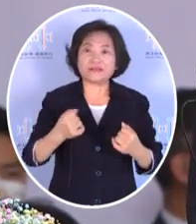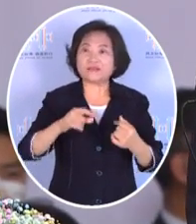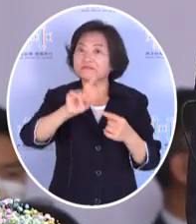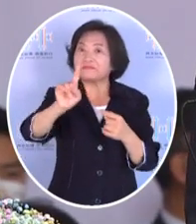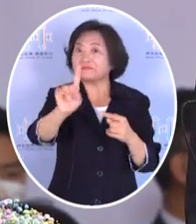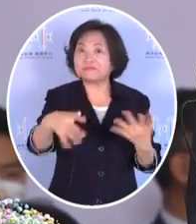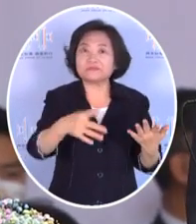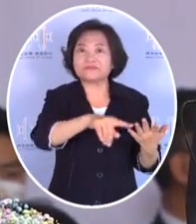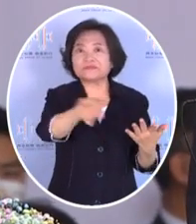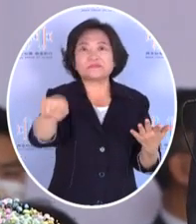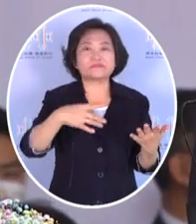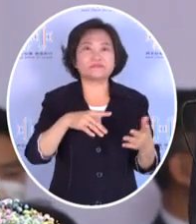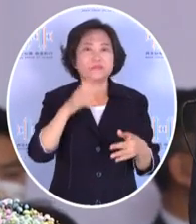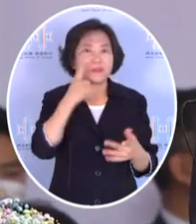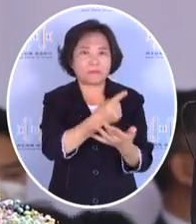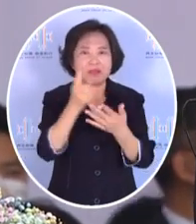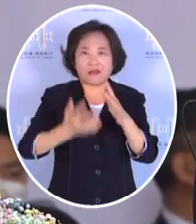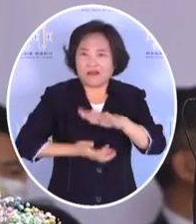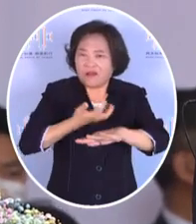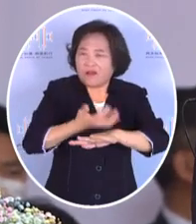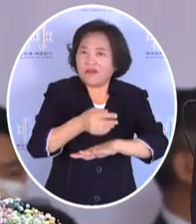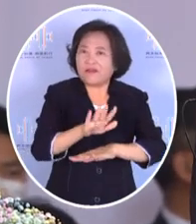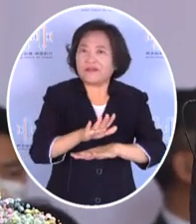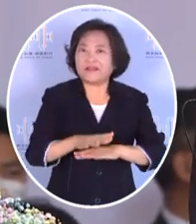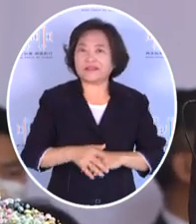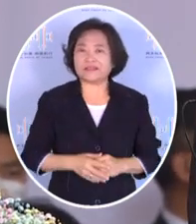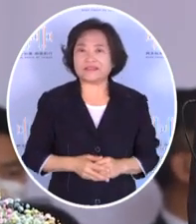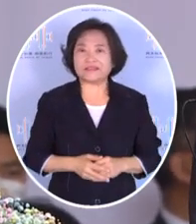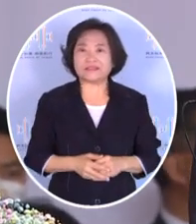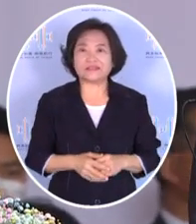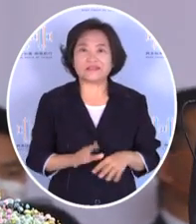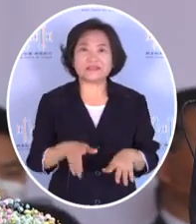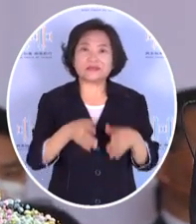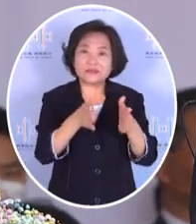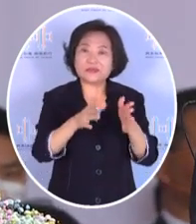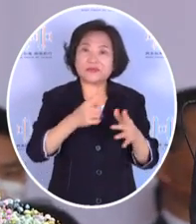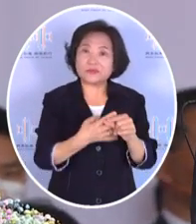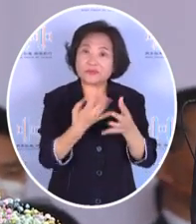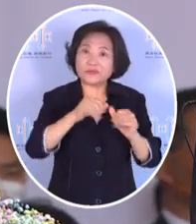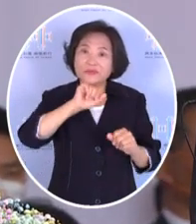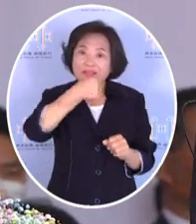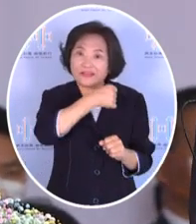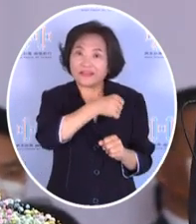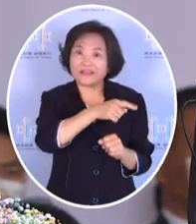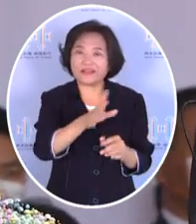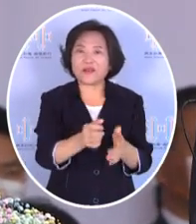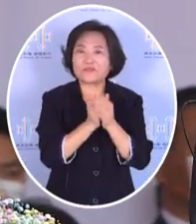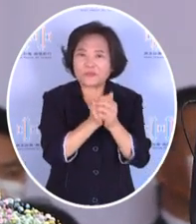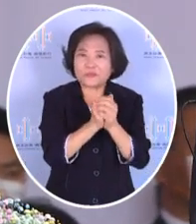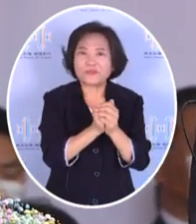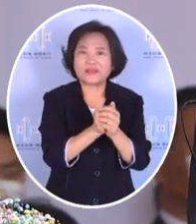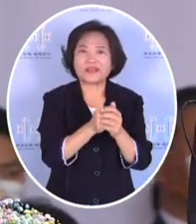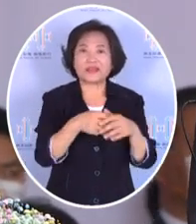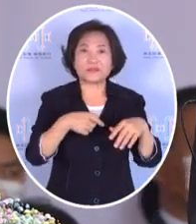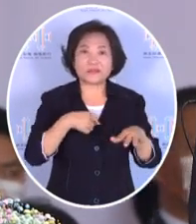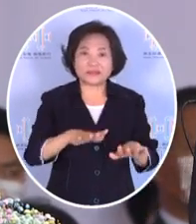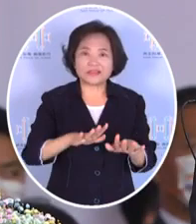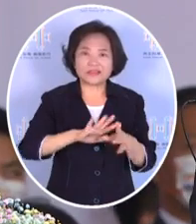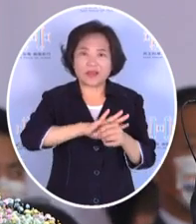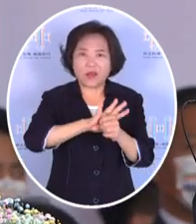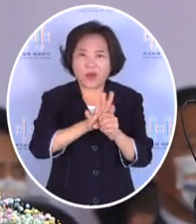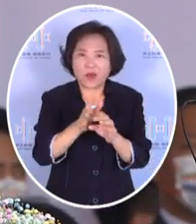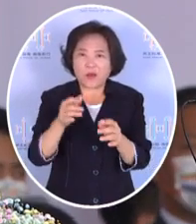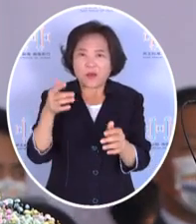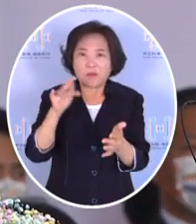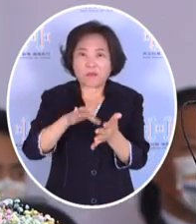处，都发自内心庆贺中华民国台湾度过了重重挑